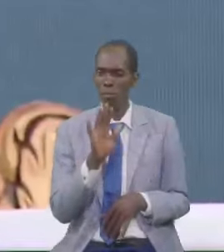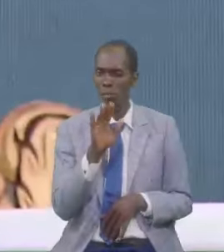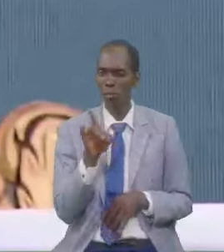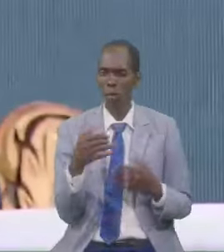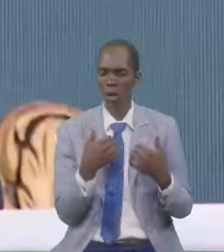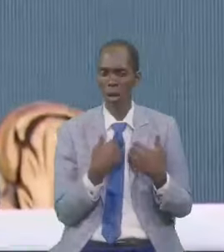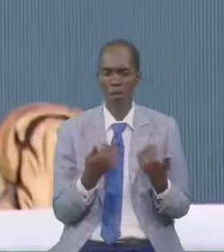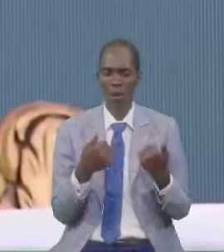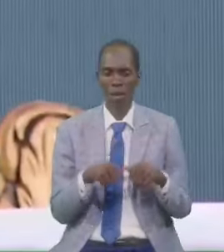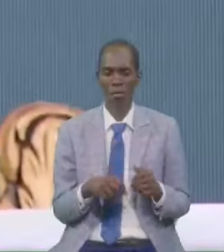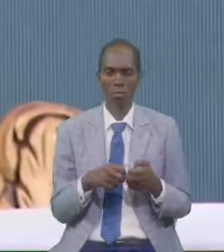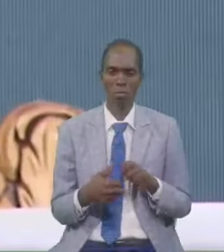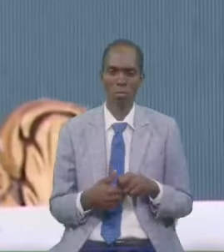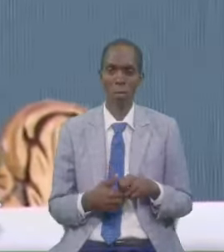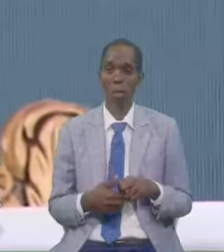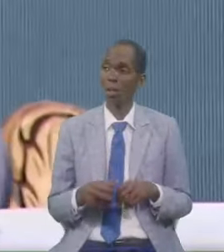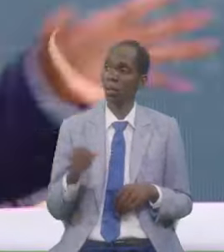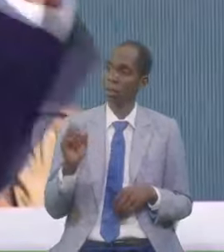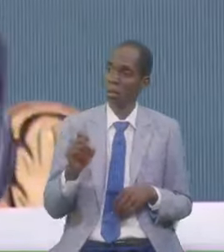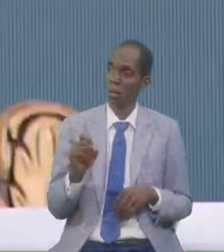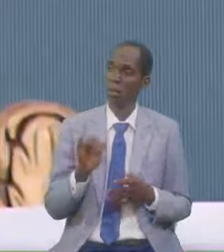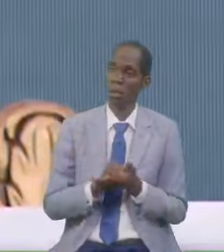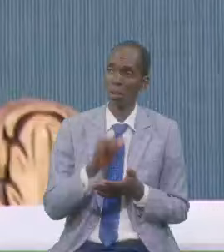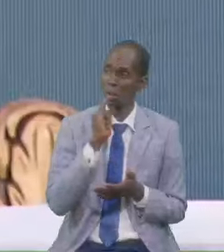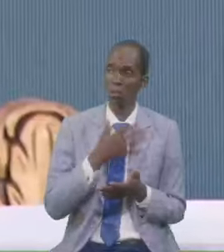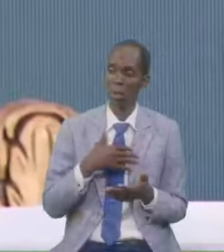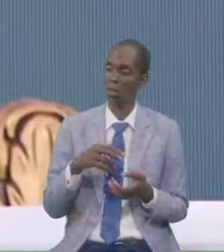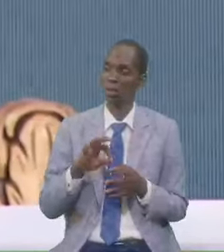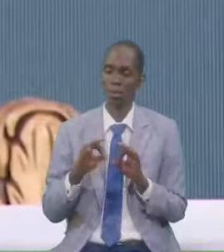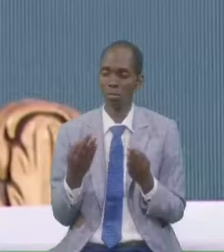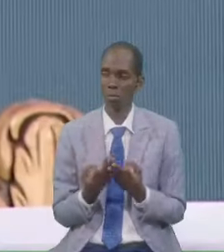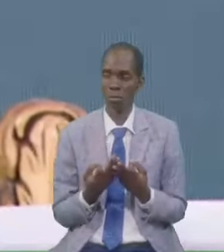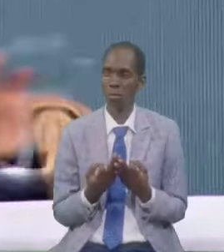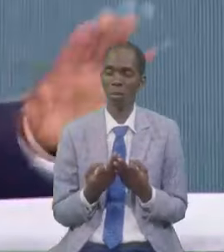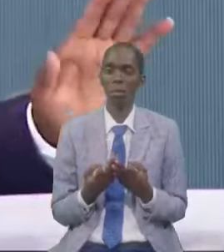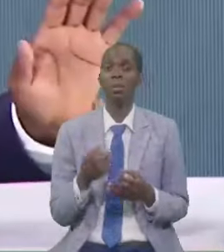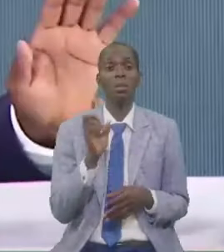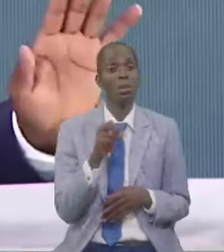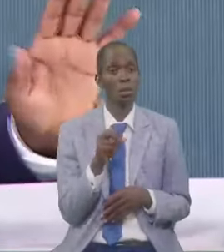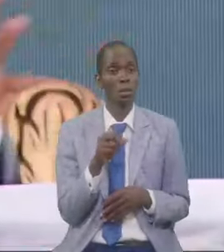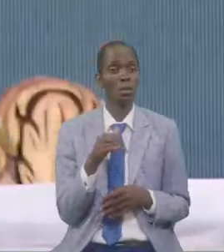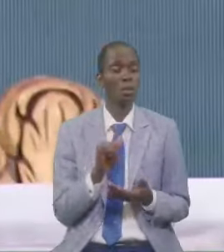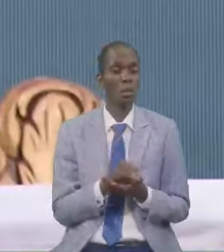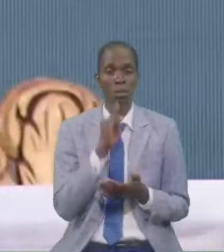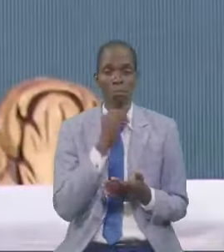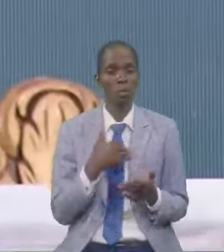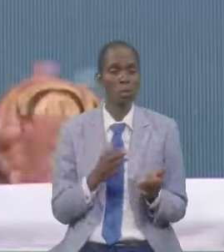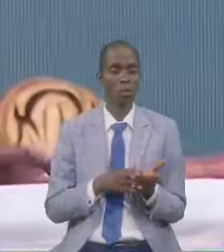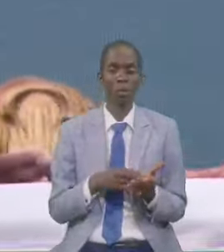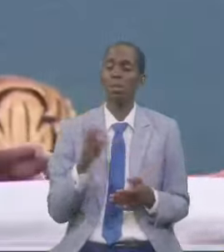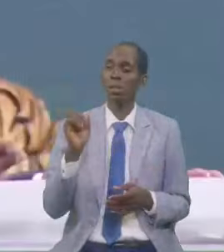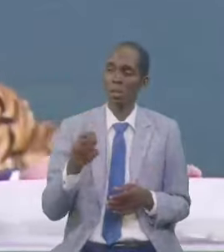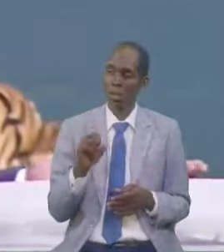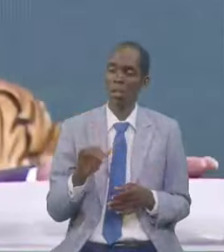ముళ్ళుందా? Yes, in the family. అవునండి, కుటుంబంలో ముళ్ళుంది. Yes, at school. స్కూల్లో ముళ్ళుంది. Yes, at work. అవునండి, పనిచేసే